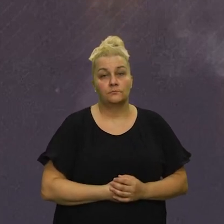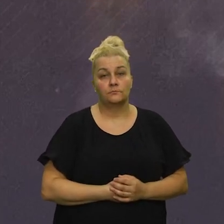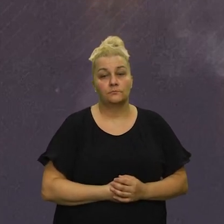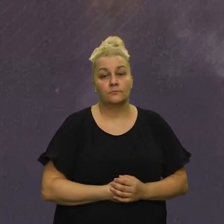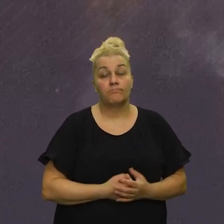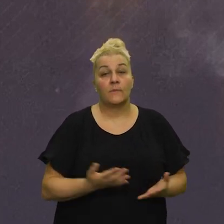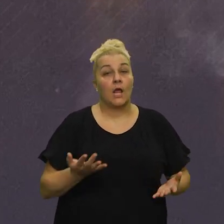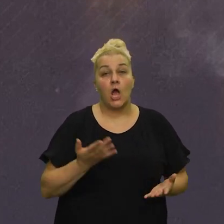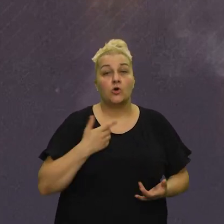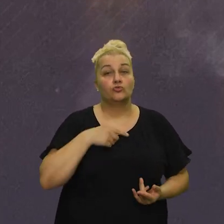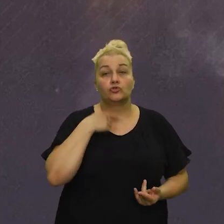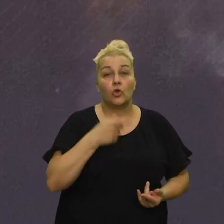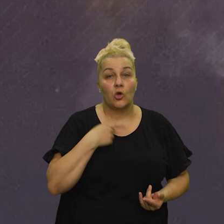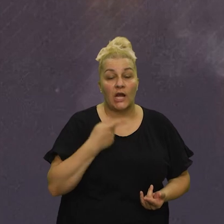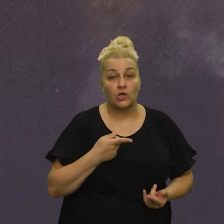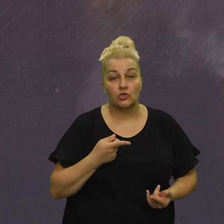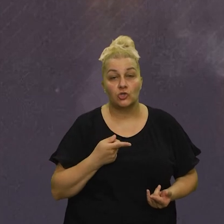a što reći, on je